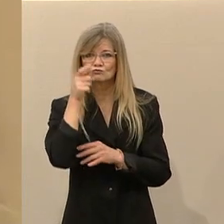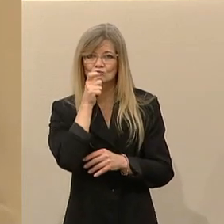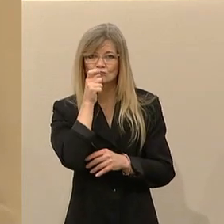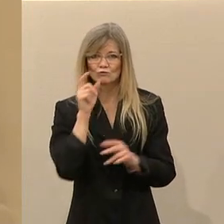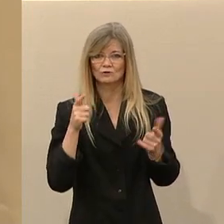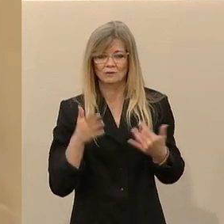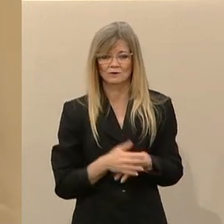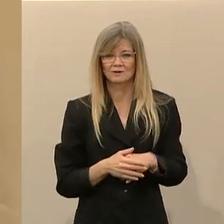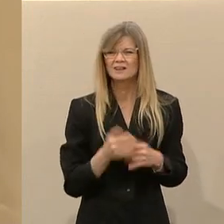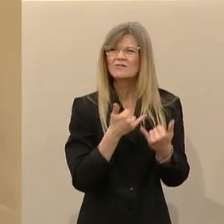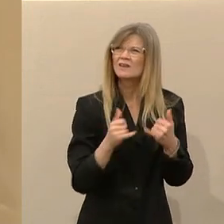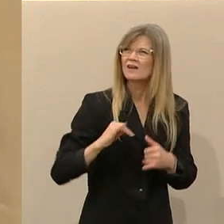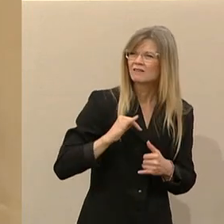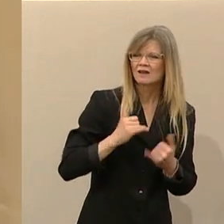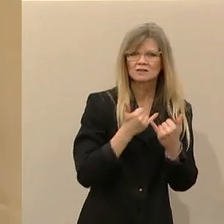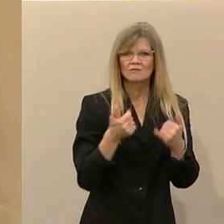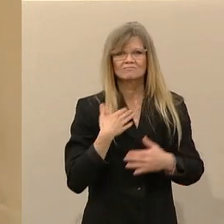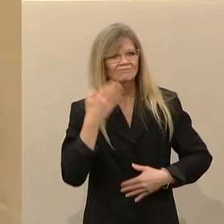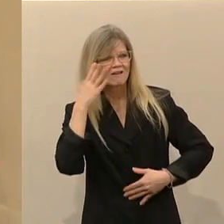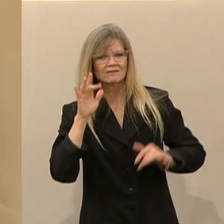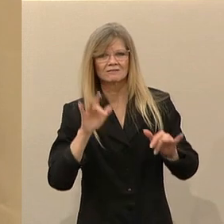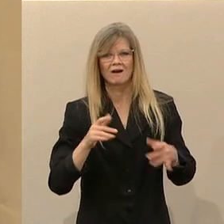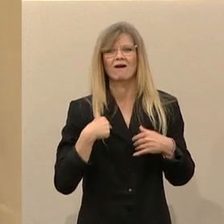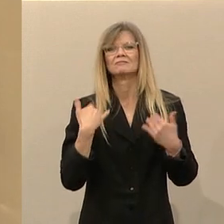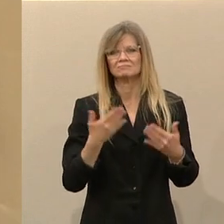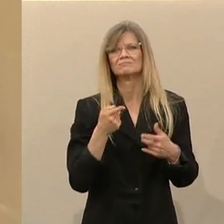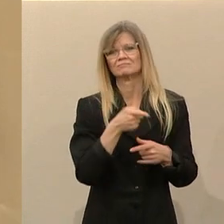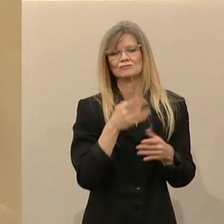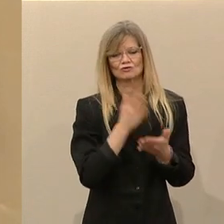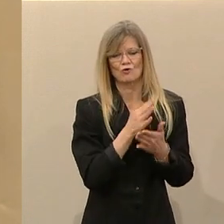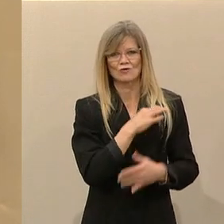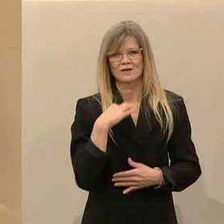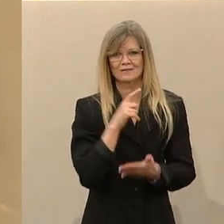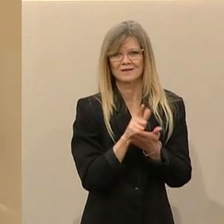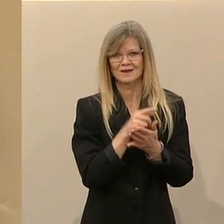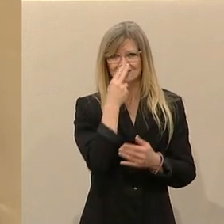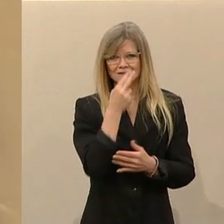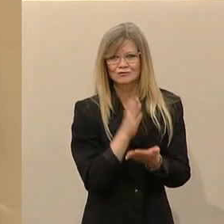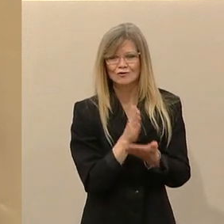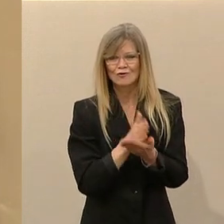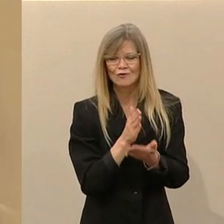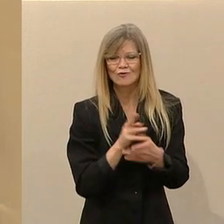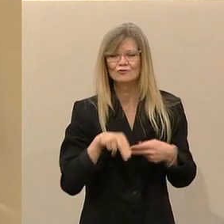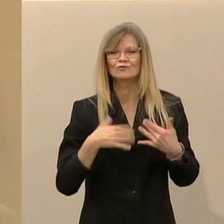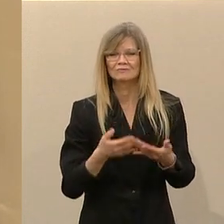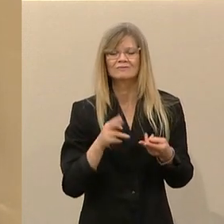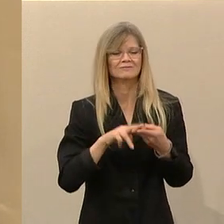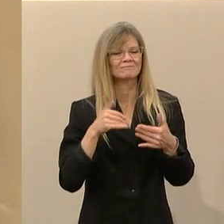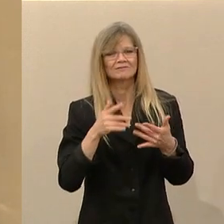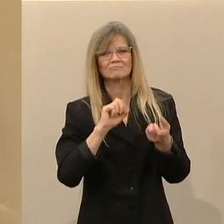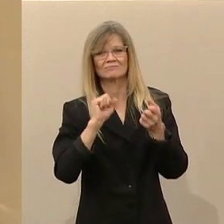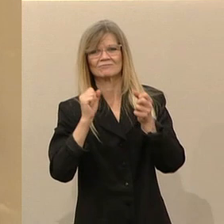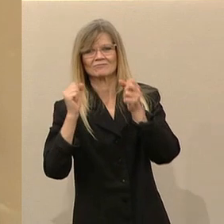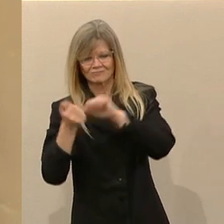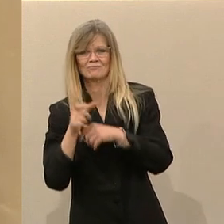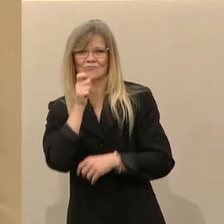der Kindheit und werden später im Idealfall im Beruf verwirklicht. Beruf kann also Berufung sein. Auf jeden Fall